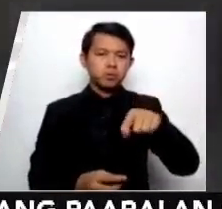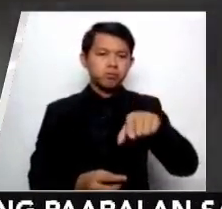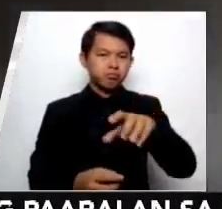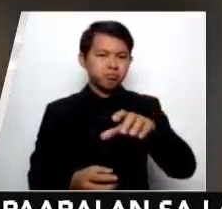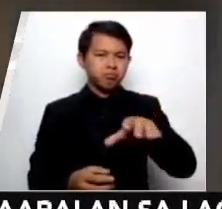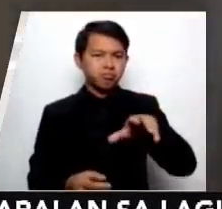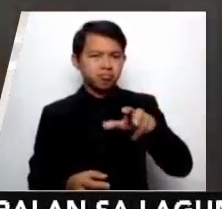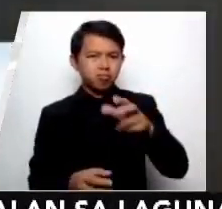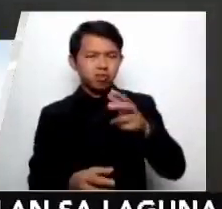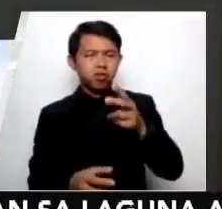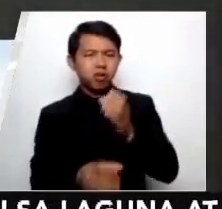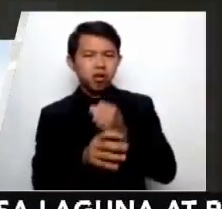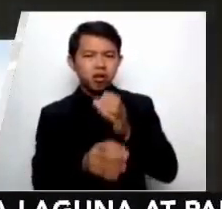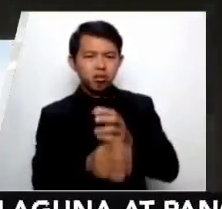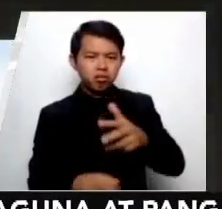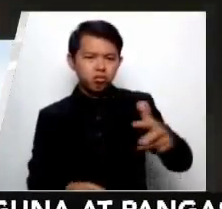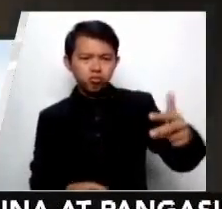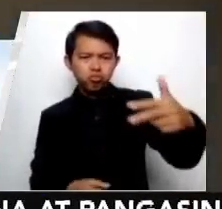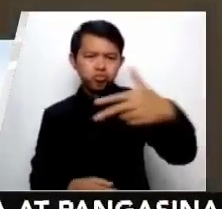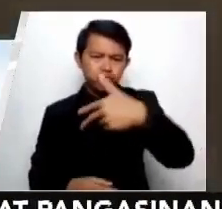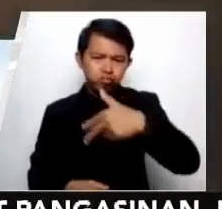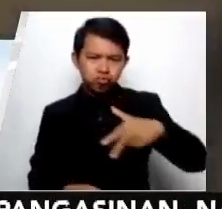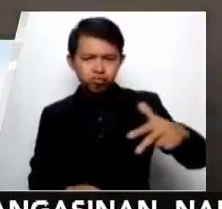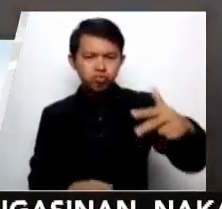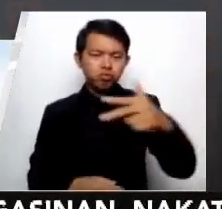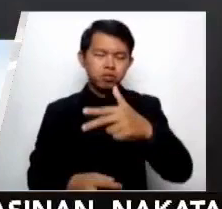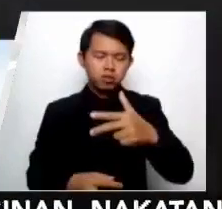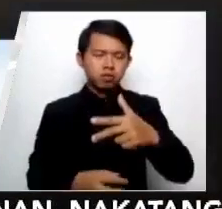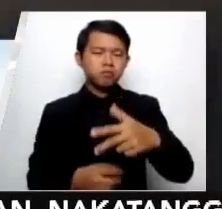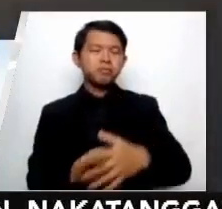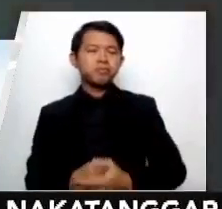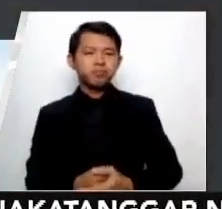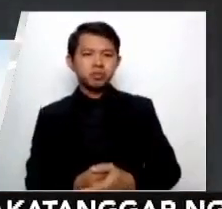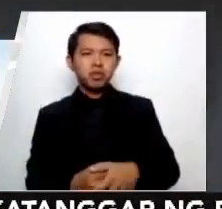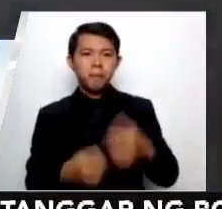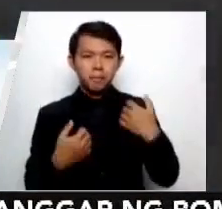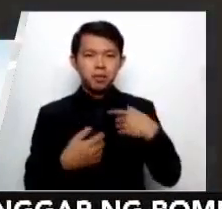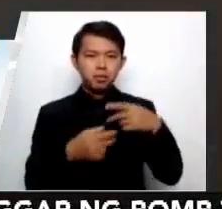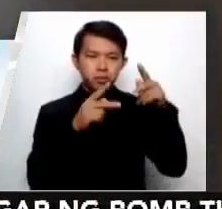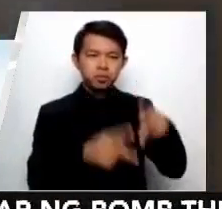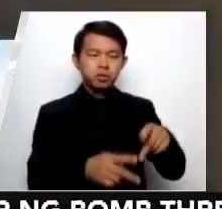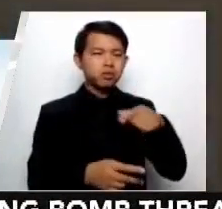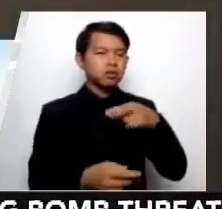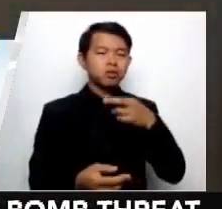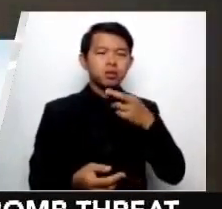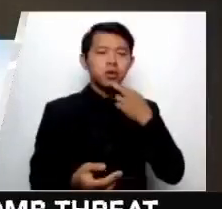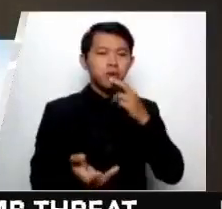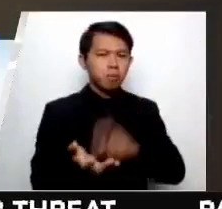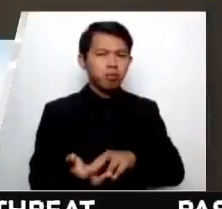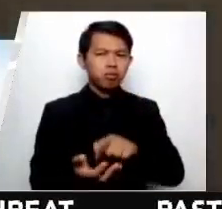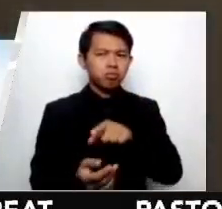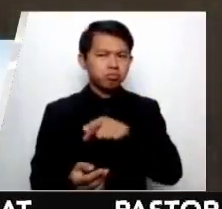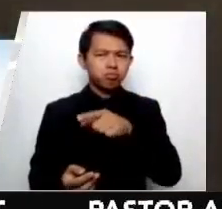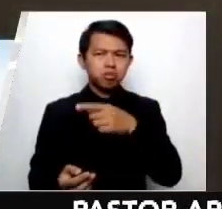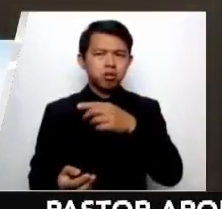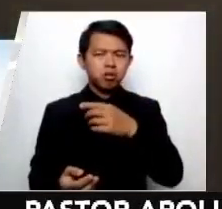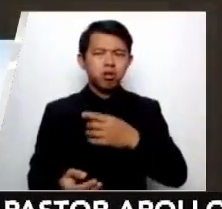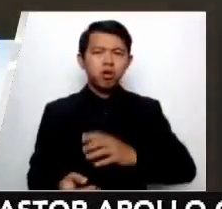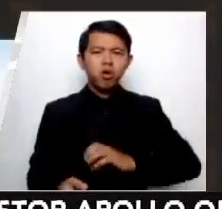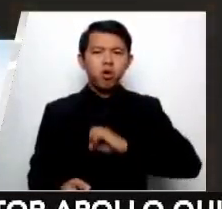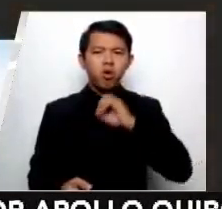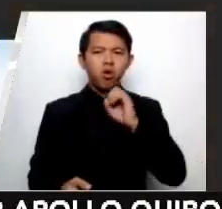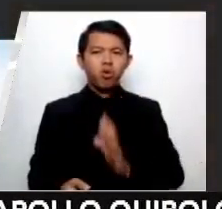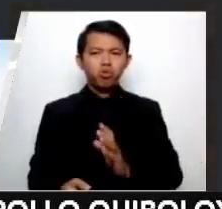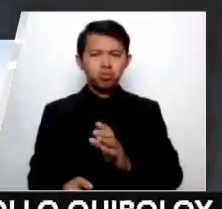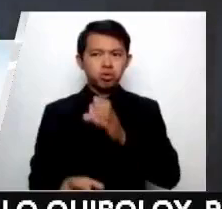Inireport yan sa mga pulis ng isang babae na nagpakilalang may-ari ng sasakyan. Nabigla na lang daw siya nang nag-viral ang kanyang sasakyan sa